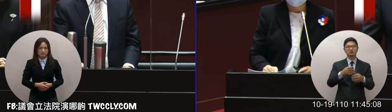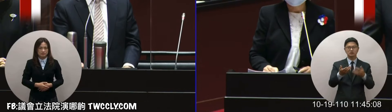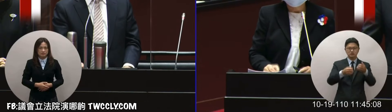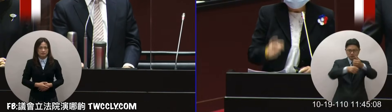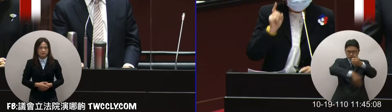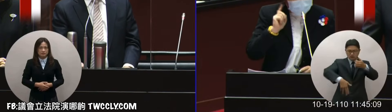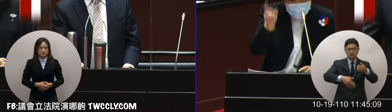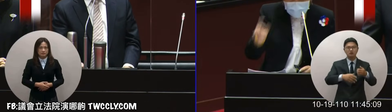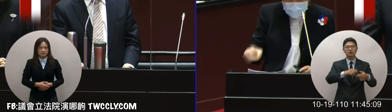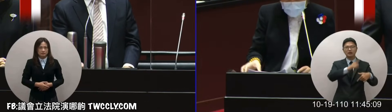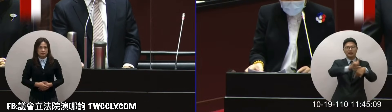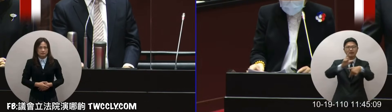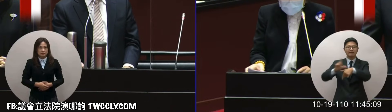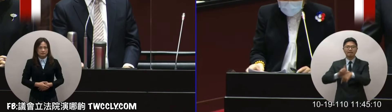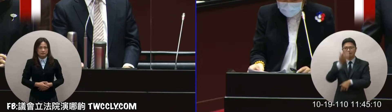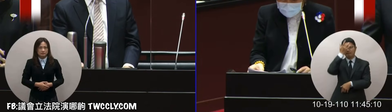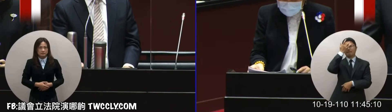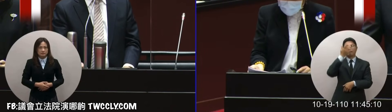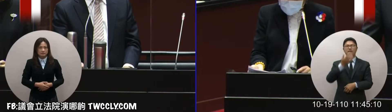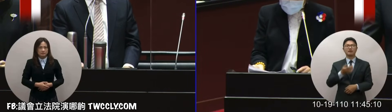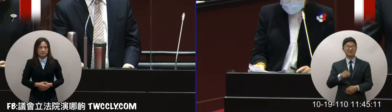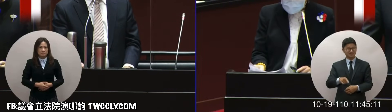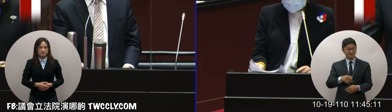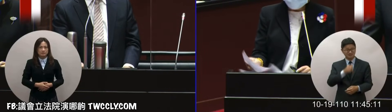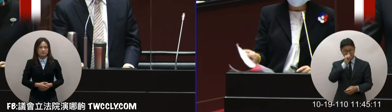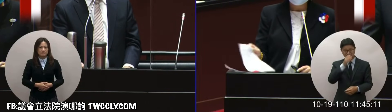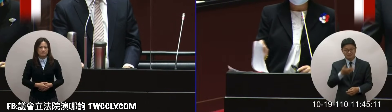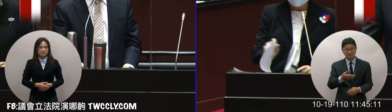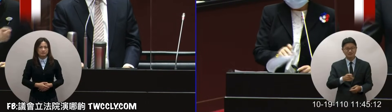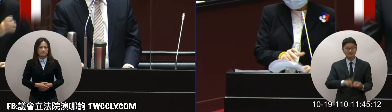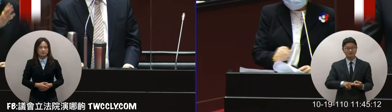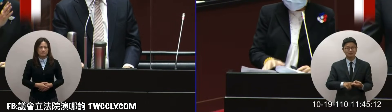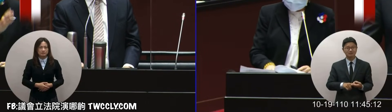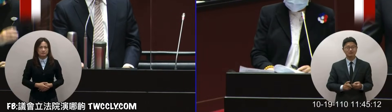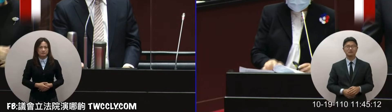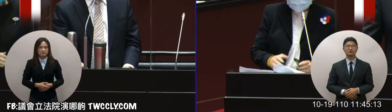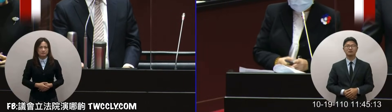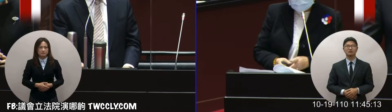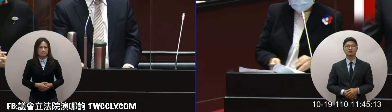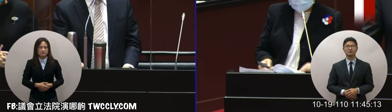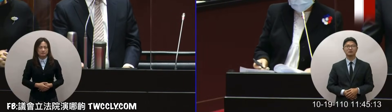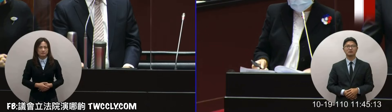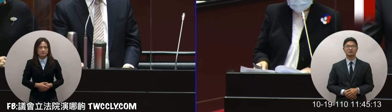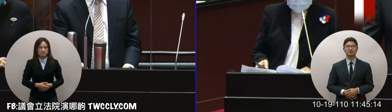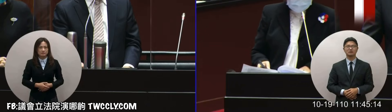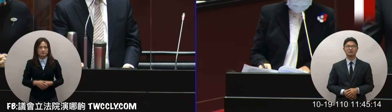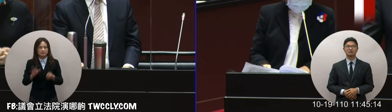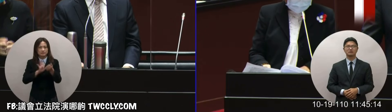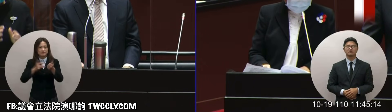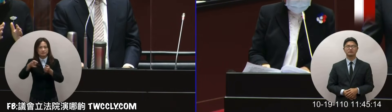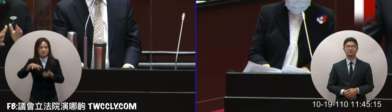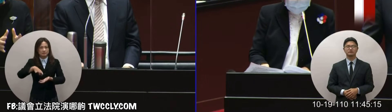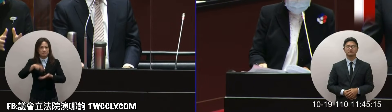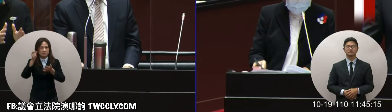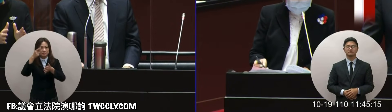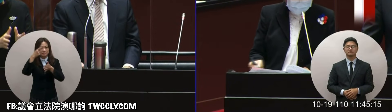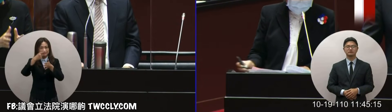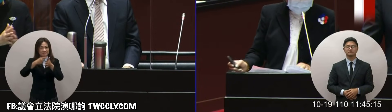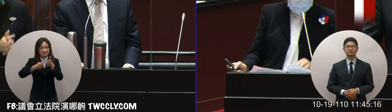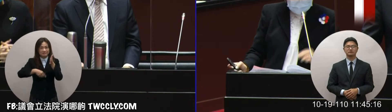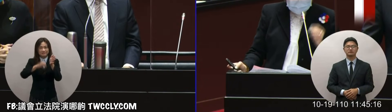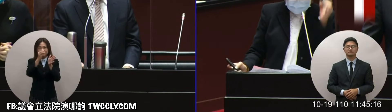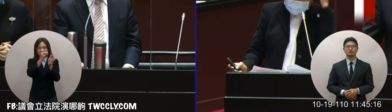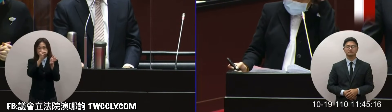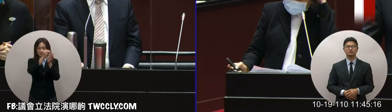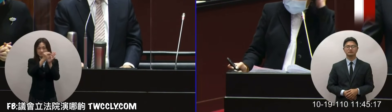统，全部拢卡，安尼咁丢。 他那个委员讲的那个简体字哈，那我们的这